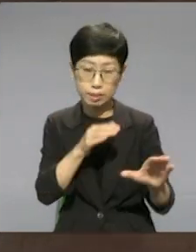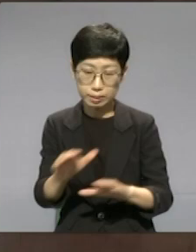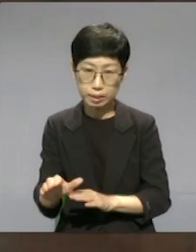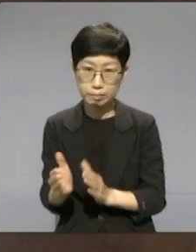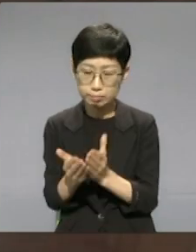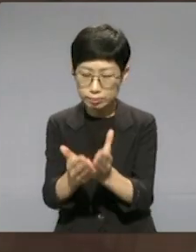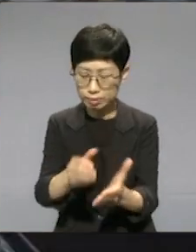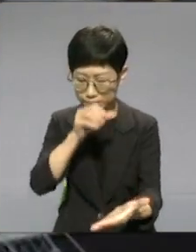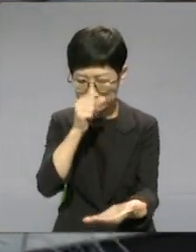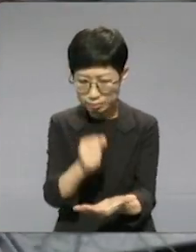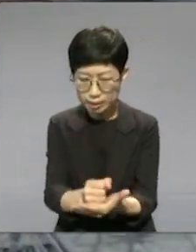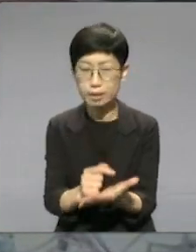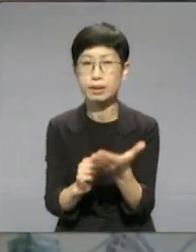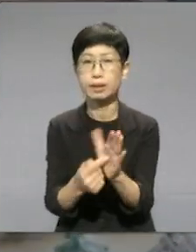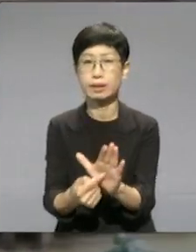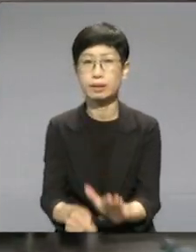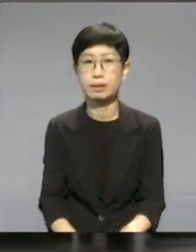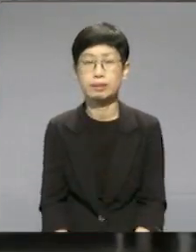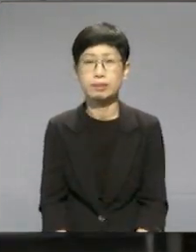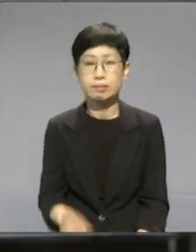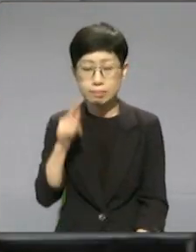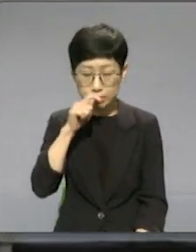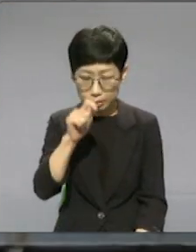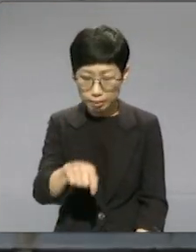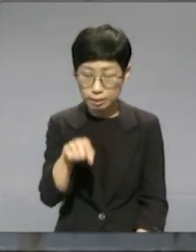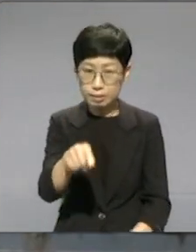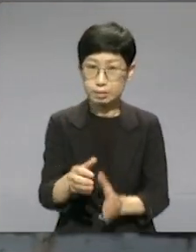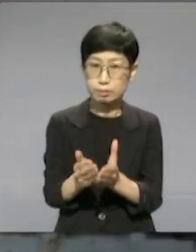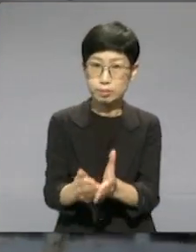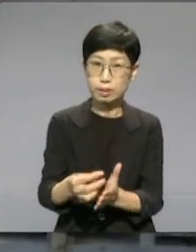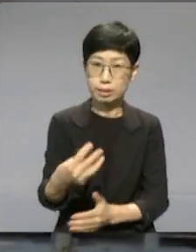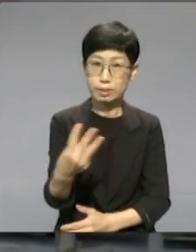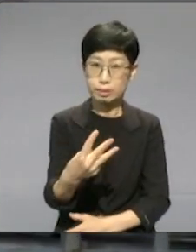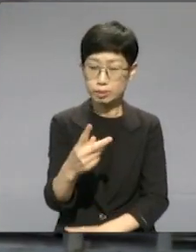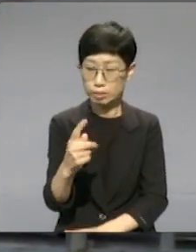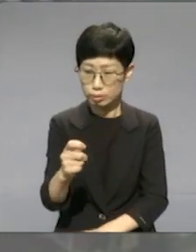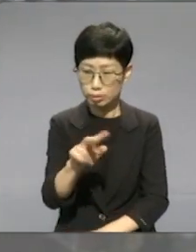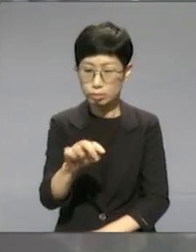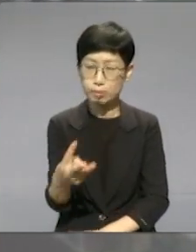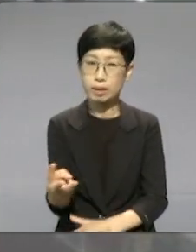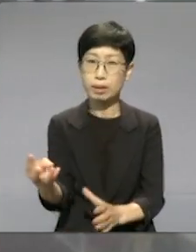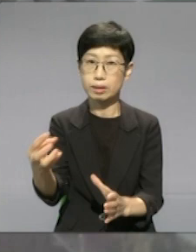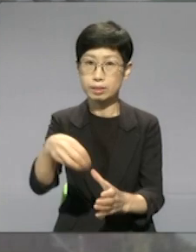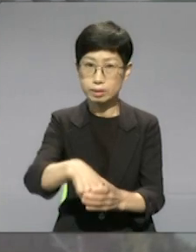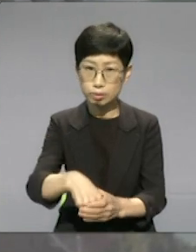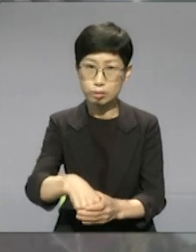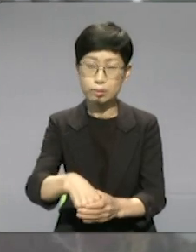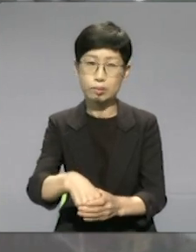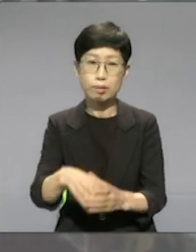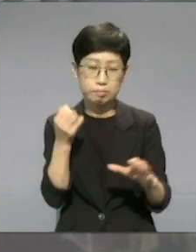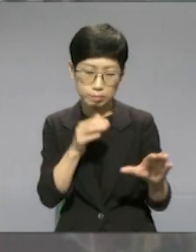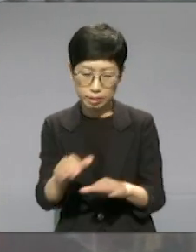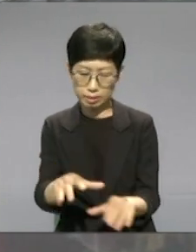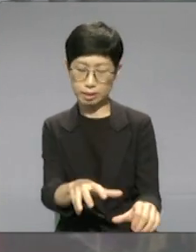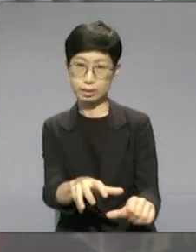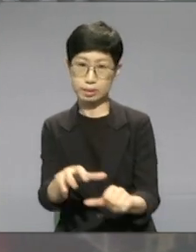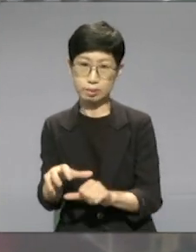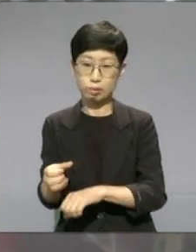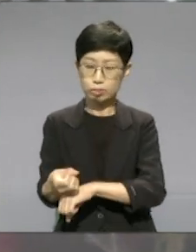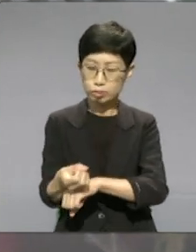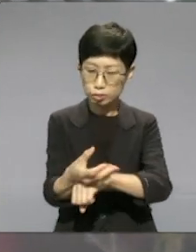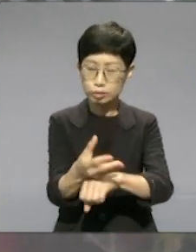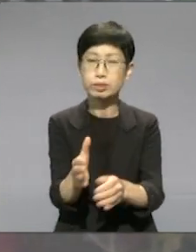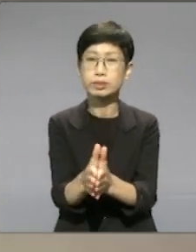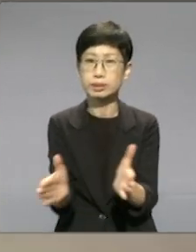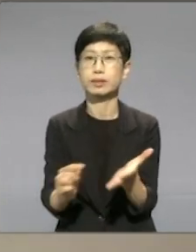무사히 진입했습니다 우크라이나는이 선박이 3,000톤의 미을 싣고 보스포로스 해협을 거쳐 수출길에